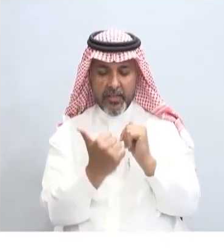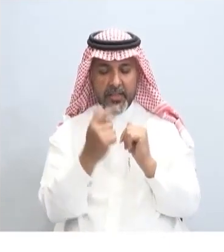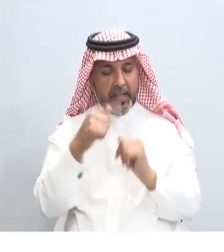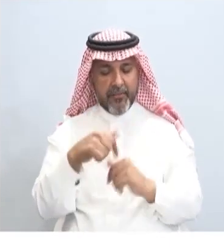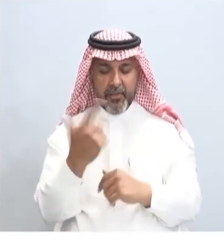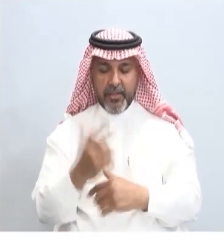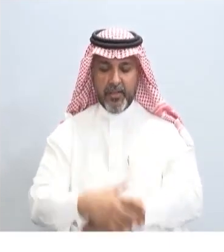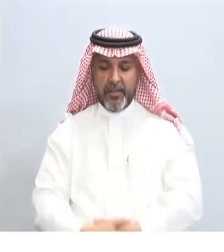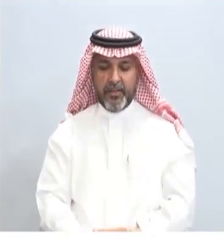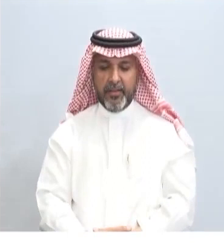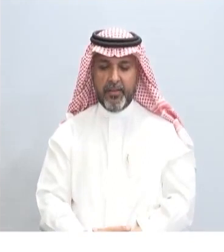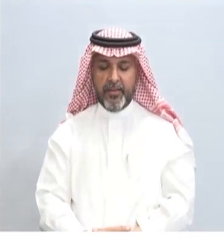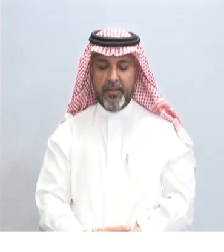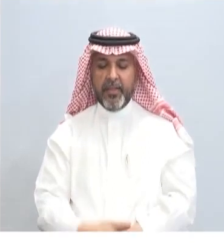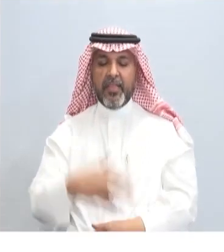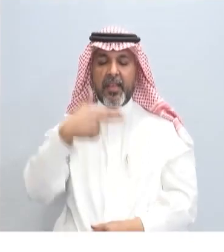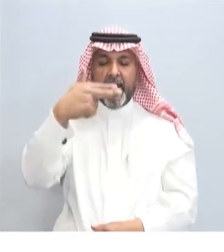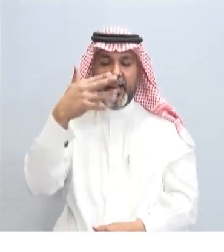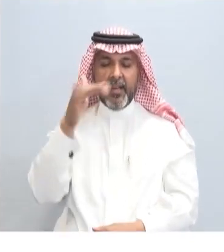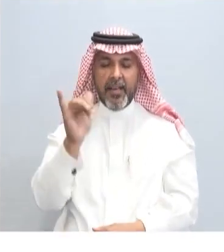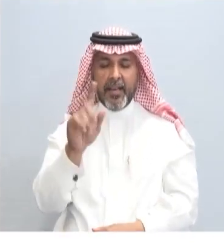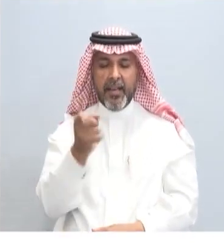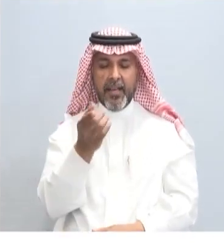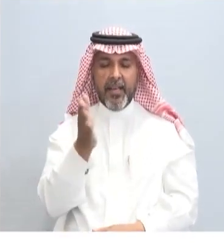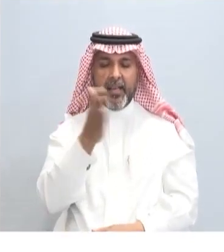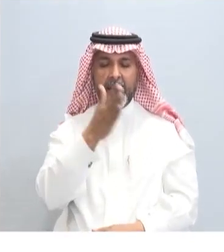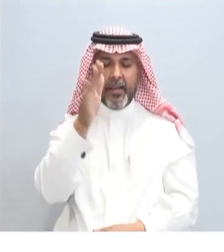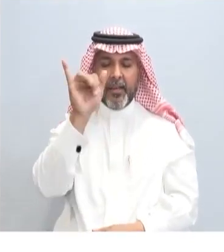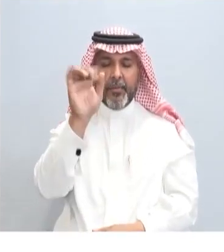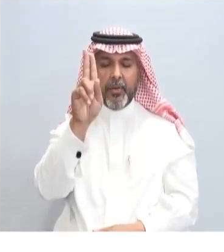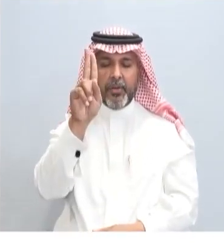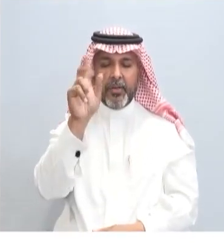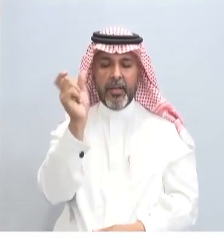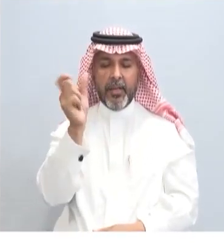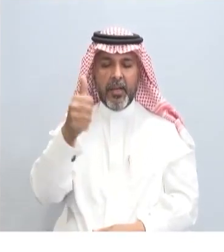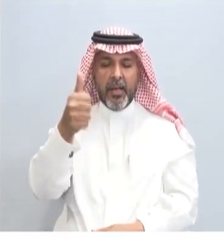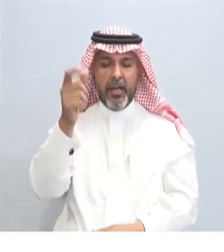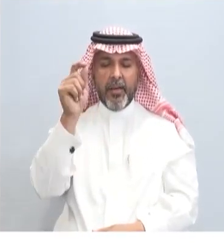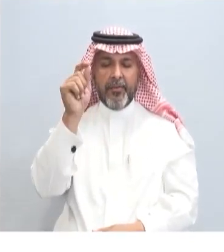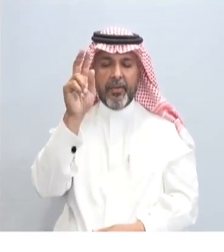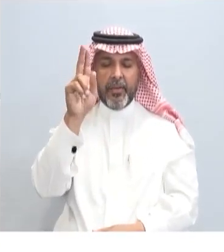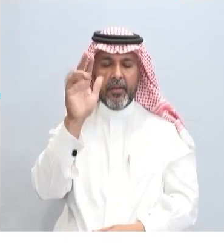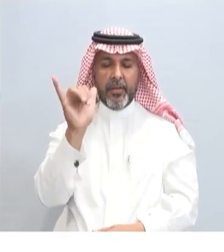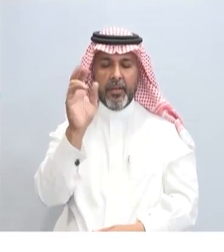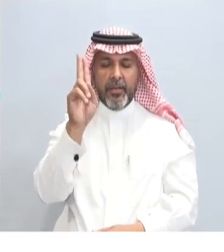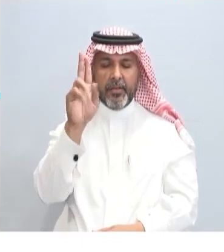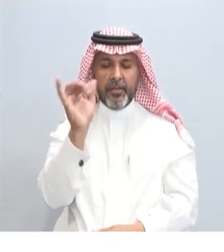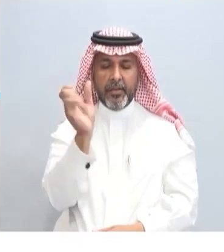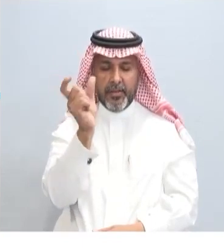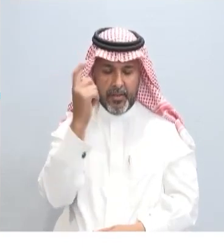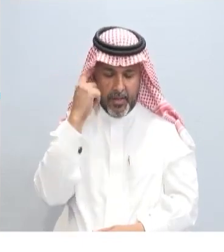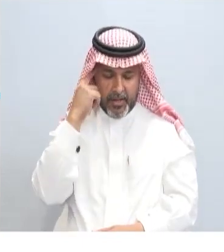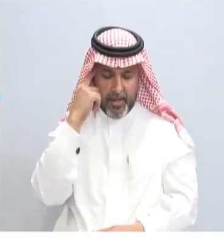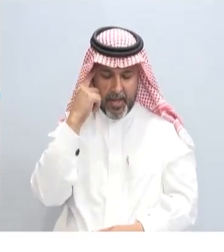متنافيين وبعدين ممكن احنا نحسب الاحتمال بازاله عناصر التقاطع يعني بهذه الصوره وبذلك